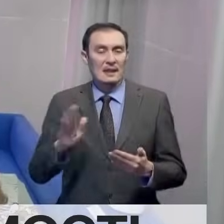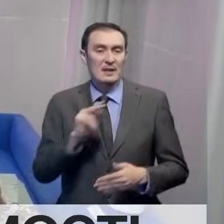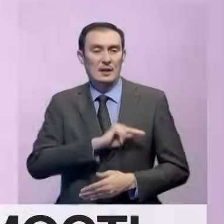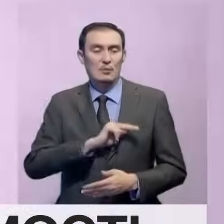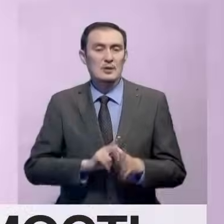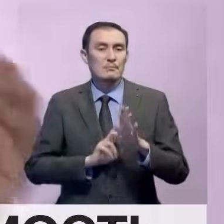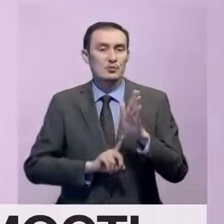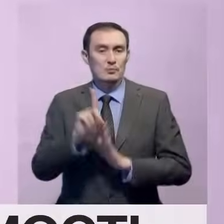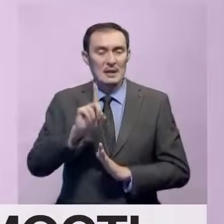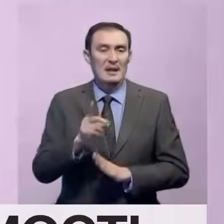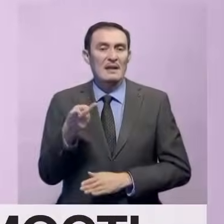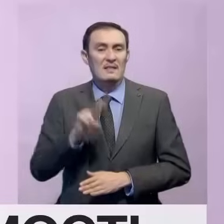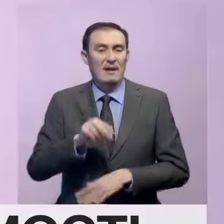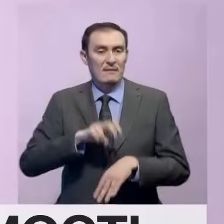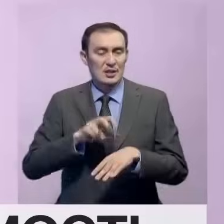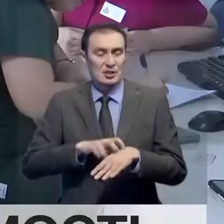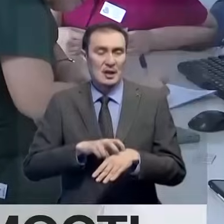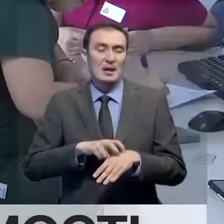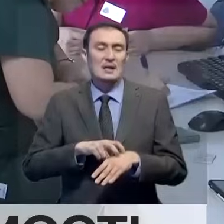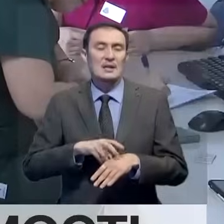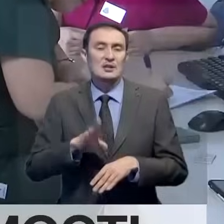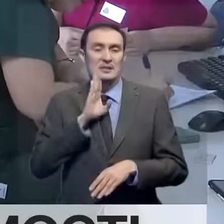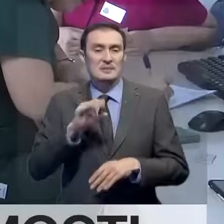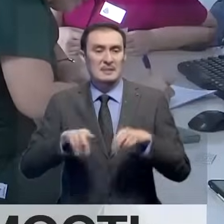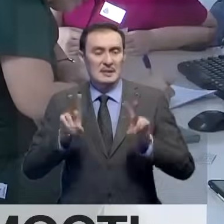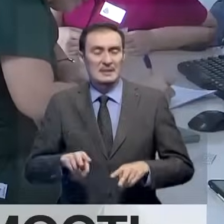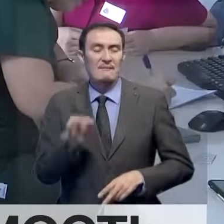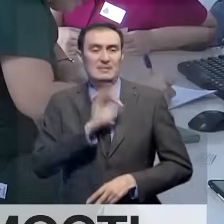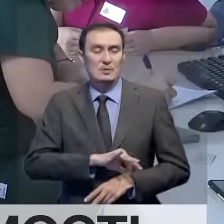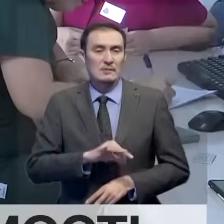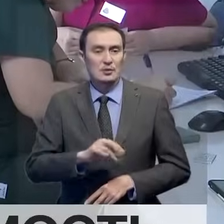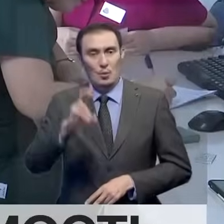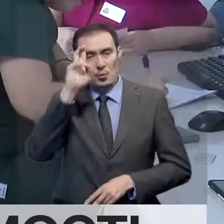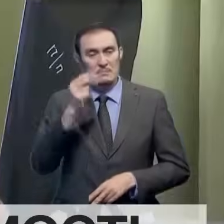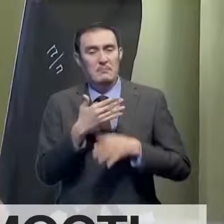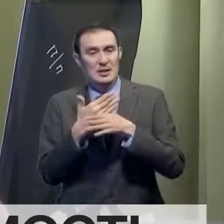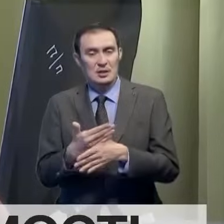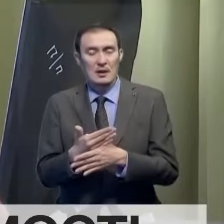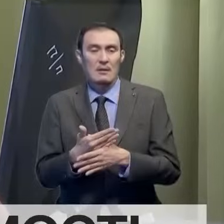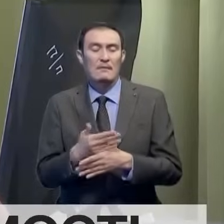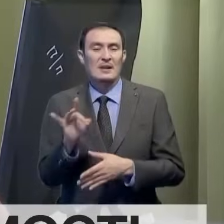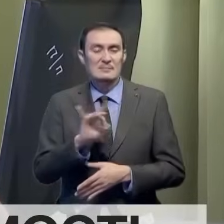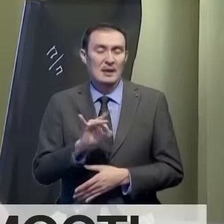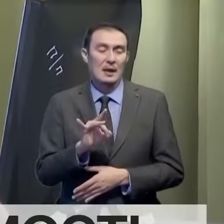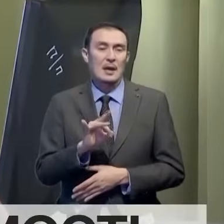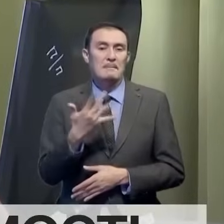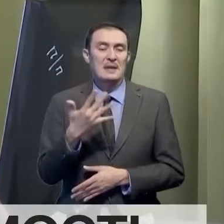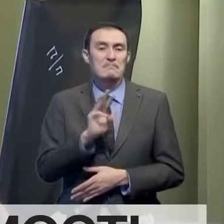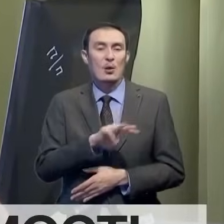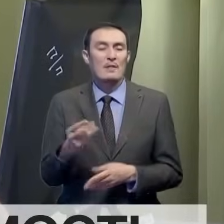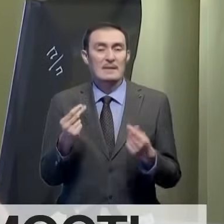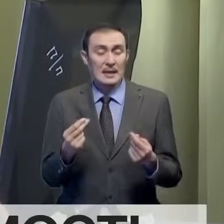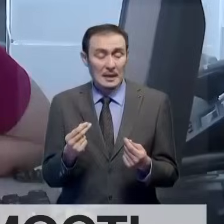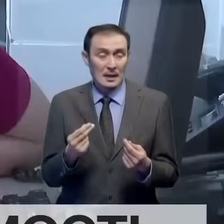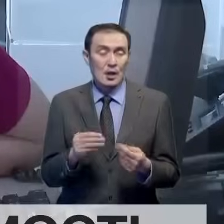работе там приступили два врача-акушера-гинеколога, которые воспользовались господдержкой в виде подъемных в размере 5 миллионов